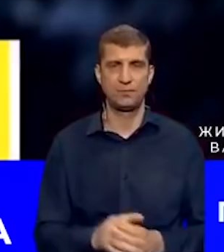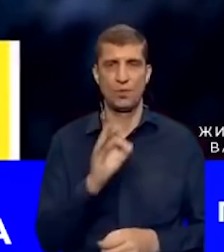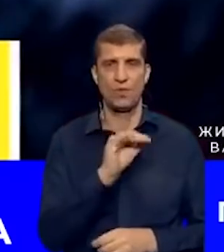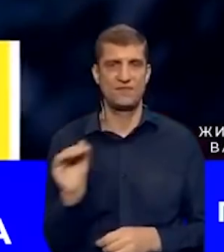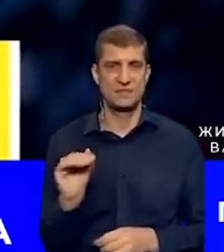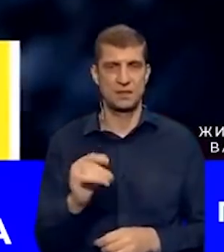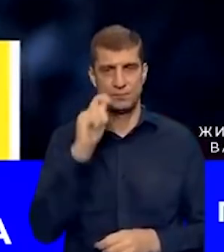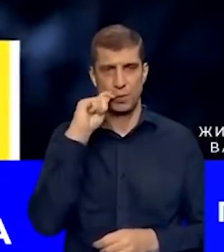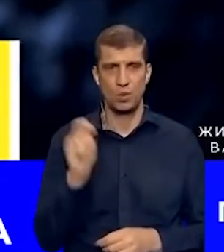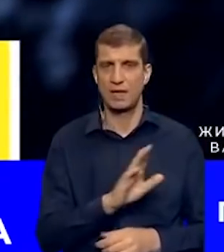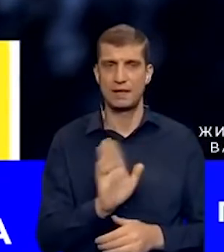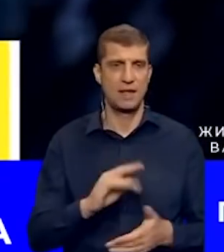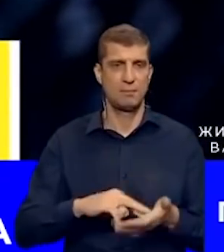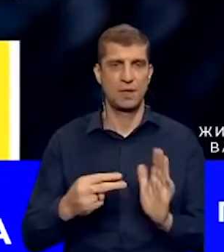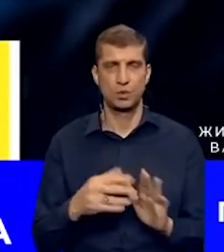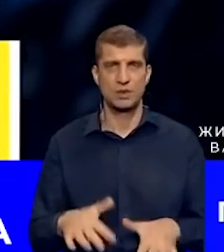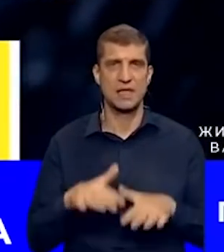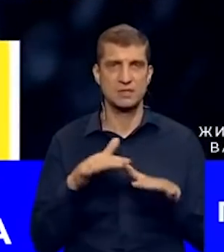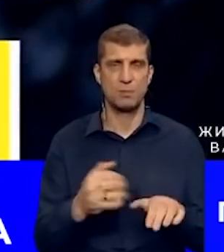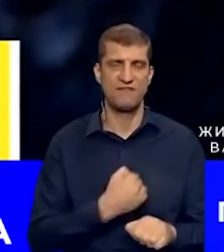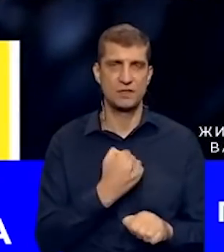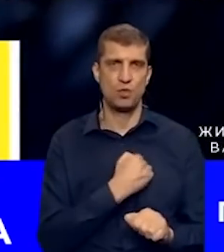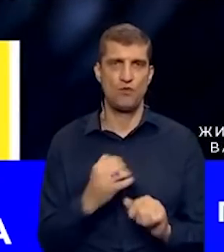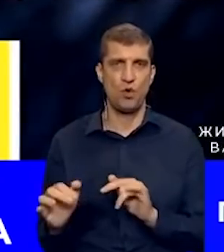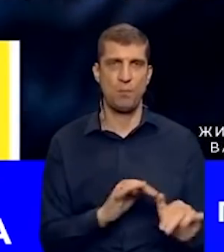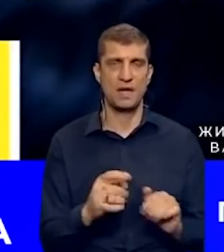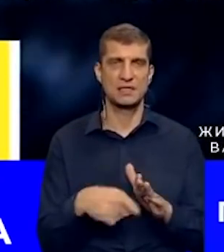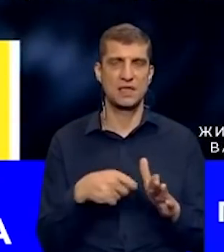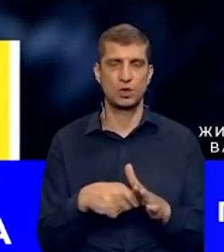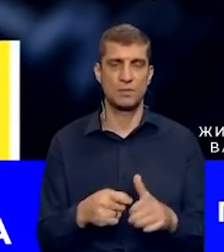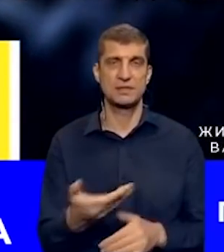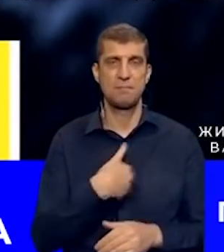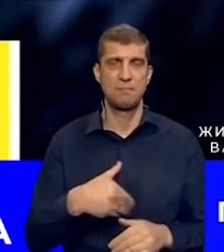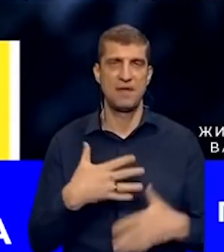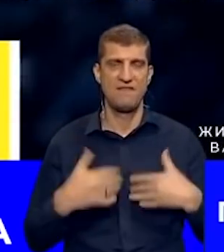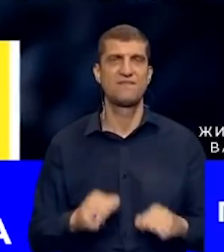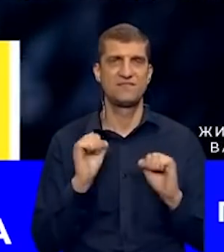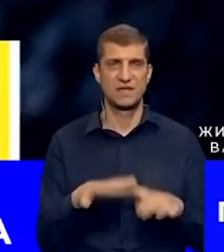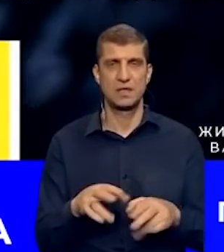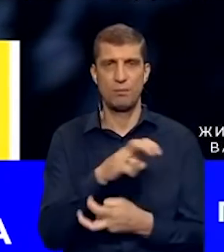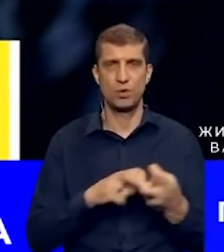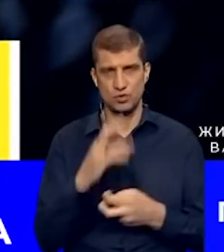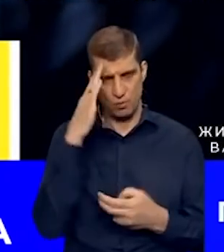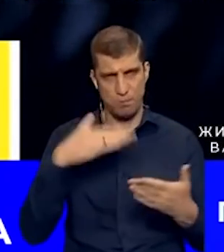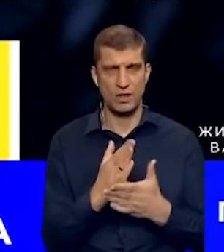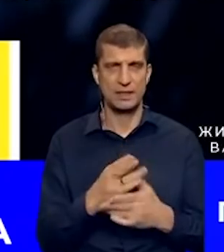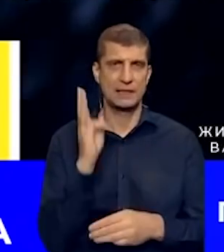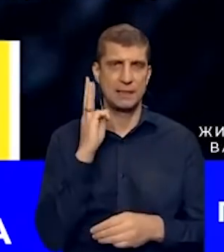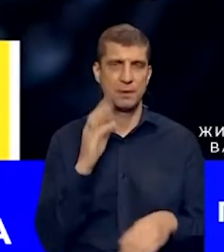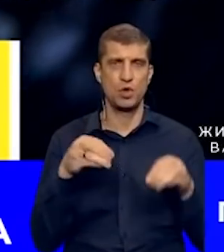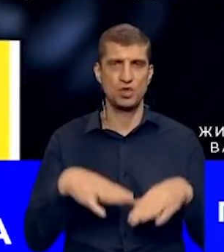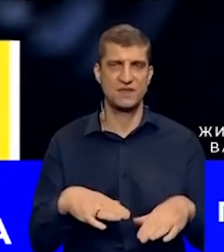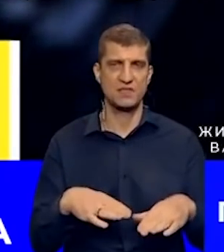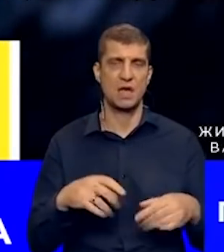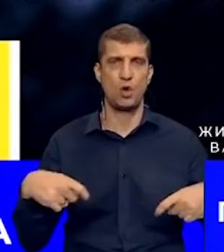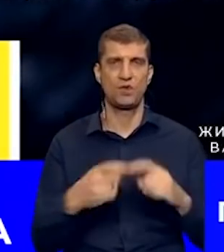Офіційно Україна не планує наступальної військової операції на Донбасі. Ми віддані пошуку політику дипломатичного розв'язання